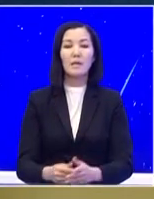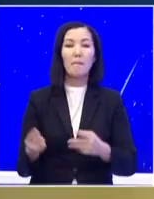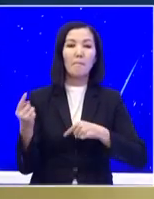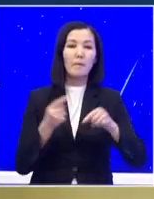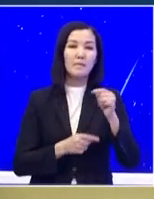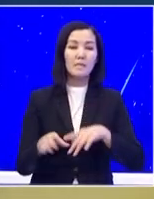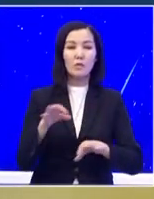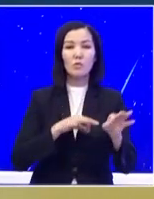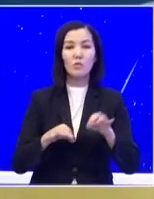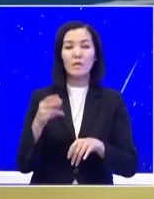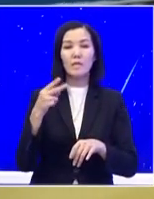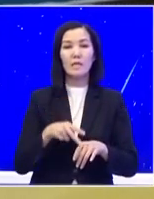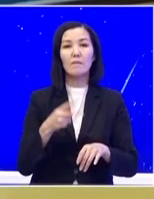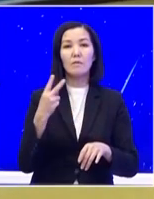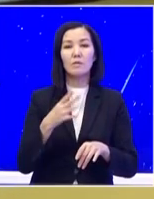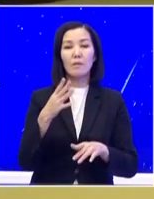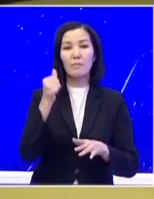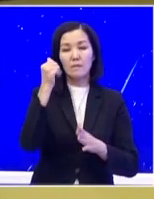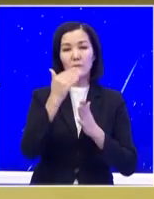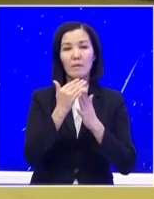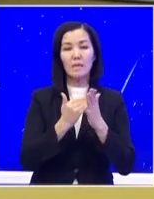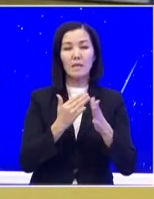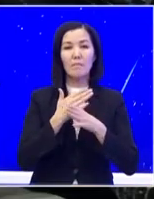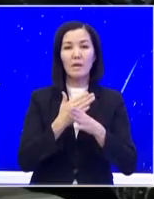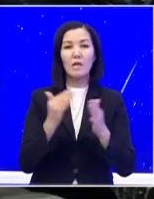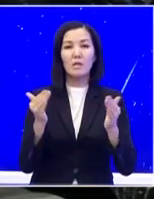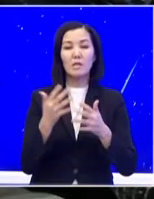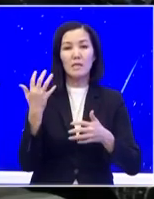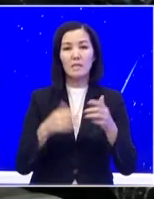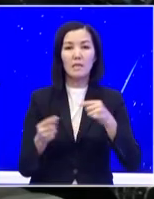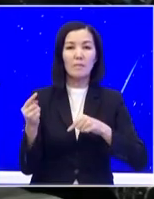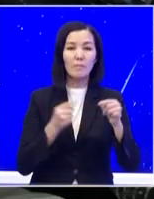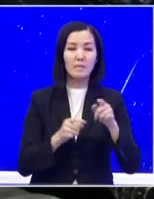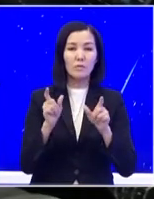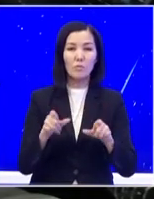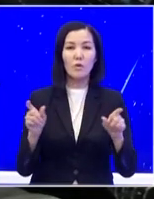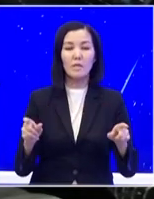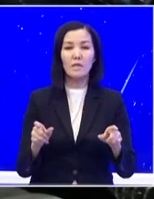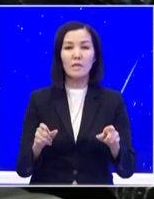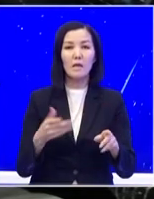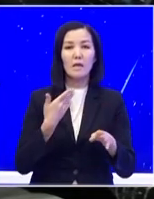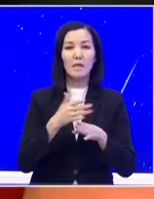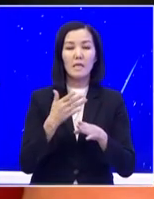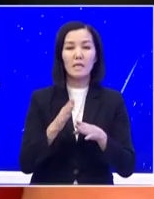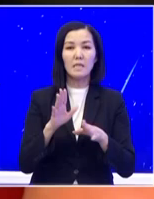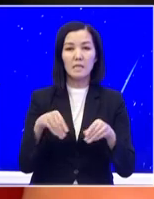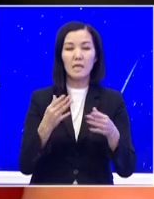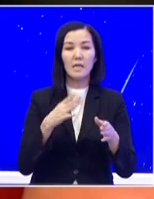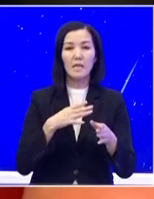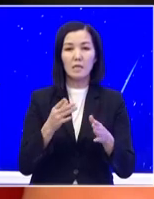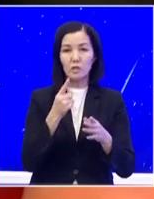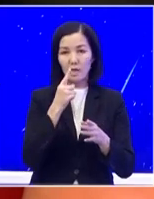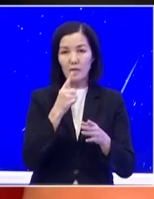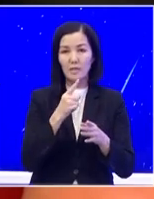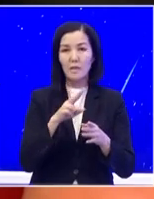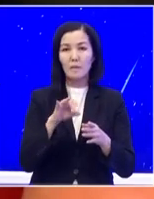жол картасы 2025 мемлекеттік бағдарламасы аясында шағын және орта бизнес өкілдері микрокредиттеледі. Ол үшін жақын арада